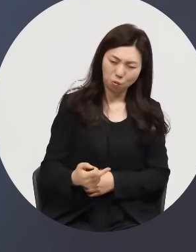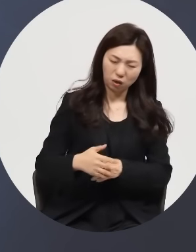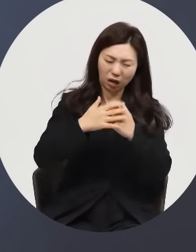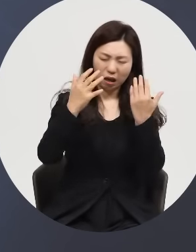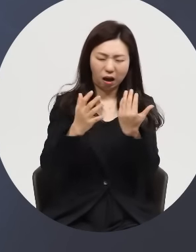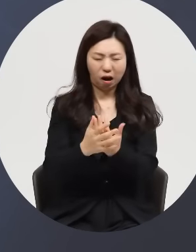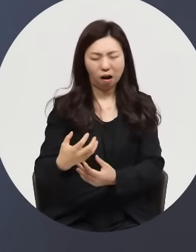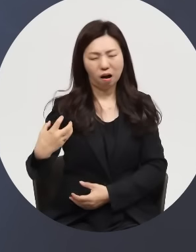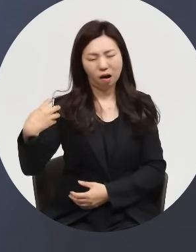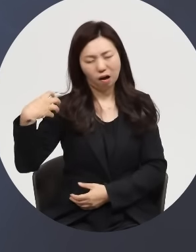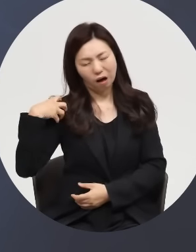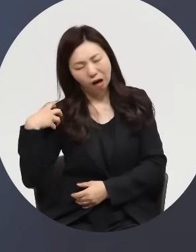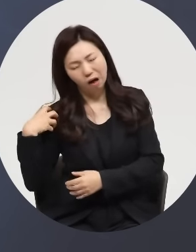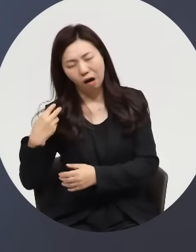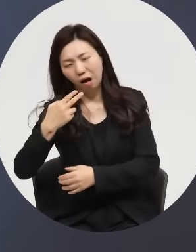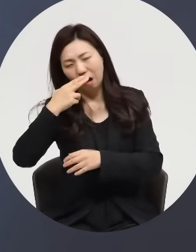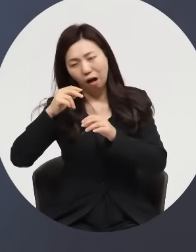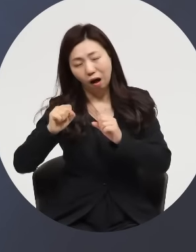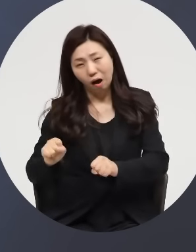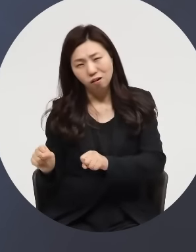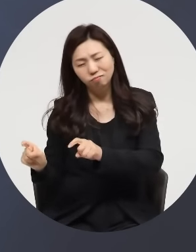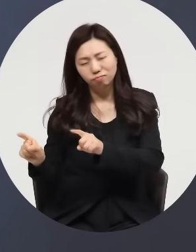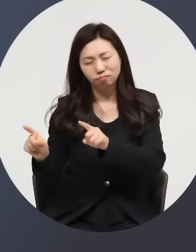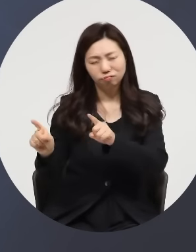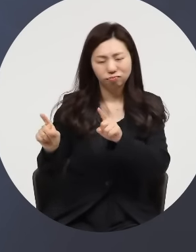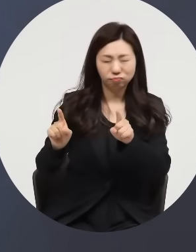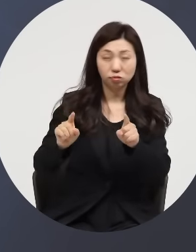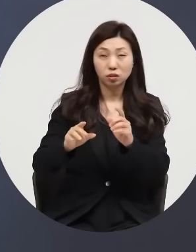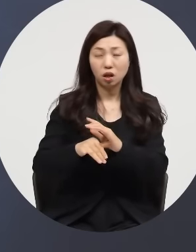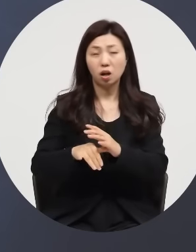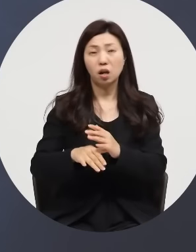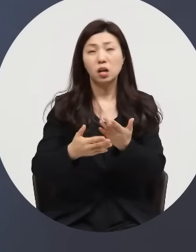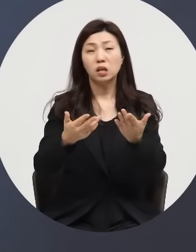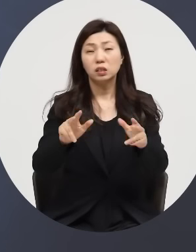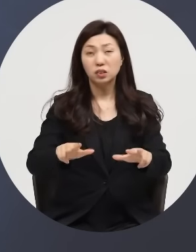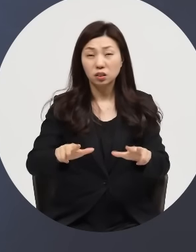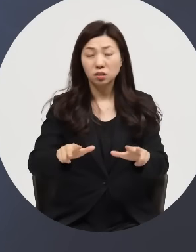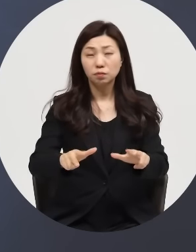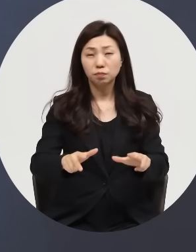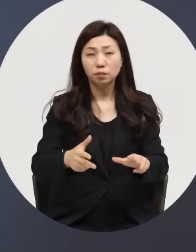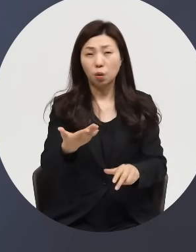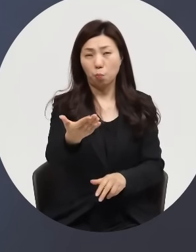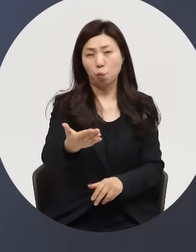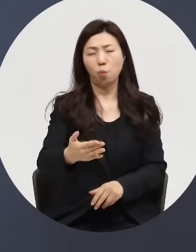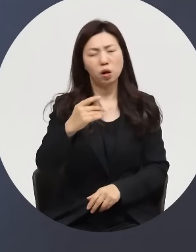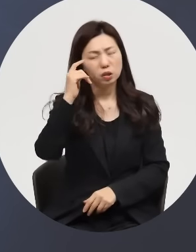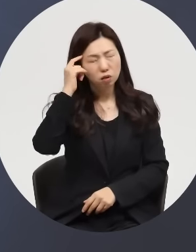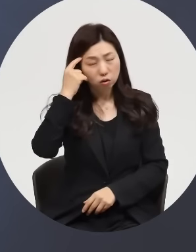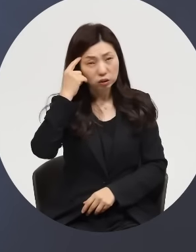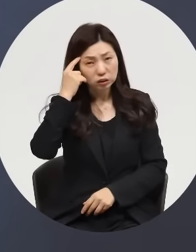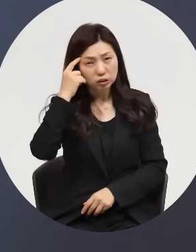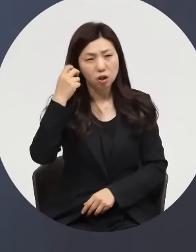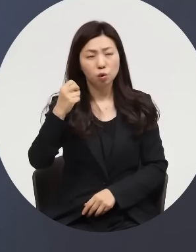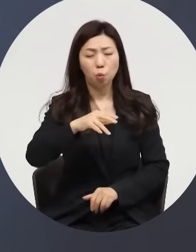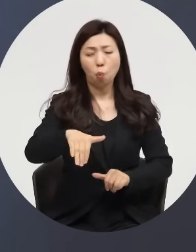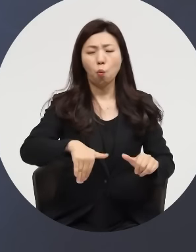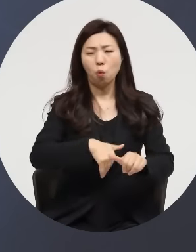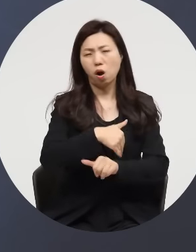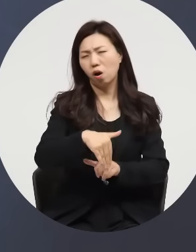건져낸다는 것은 현실적으로 자기의 능력이나 자기의 정신 상태나 이걸로 봐서는